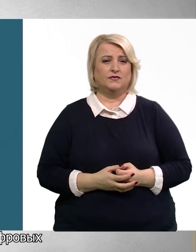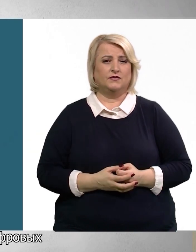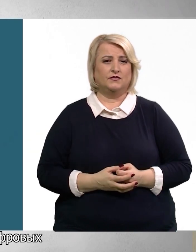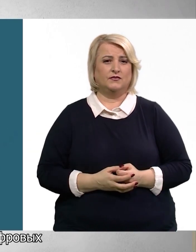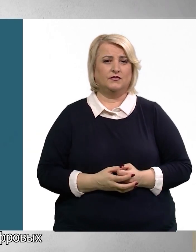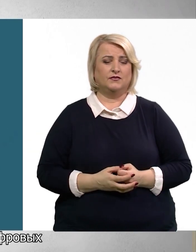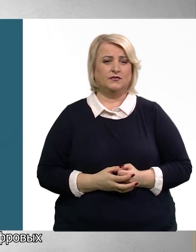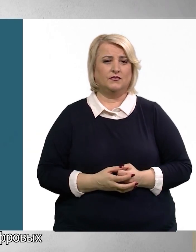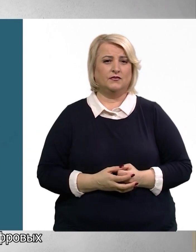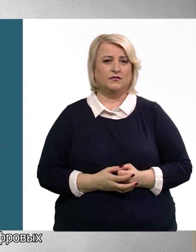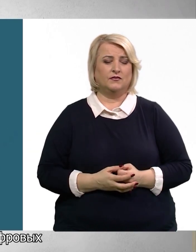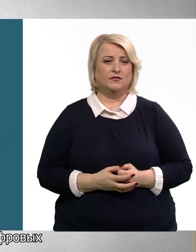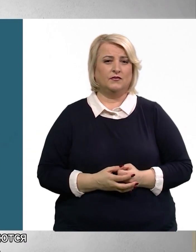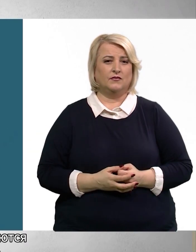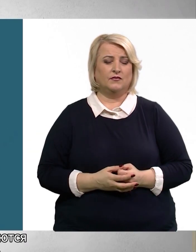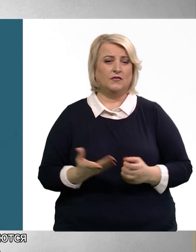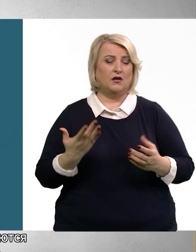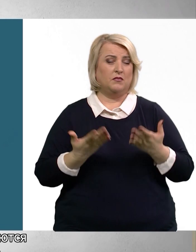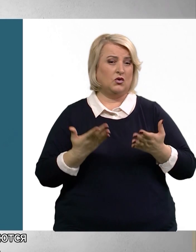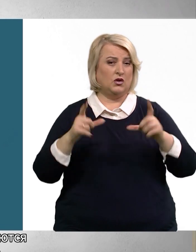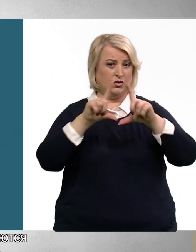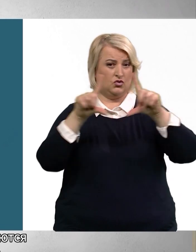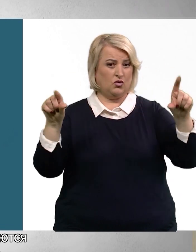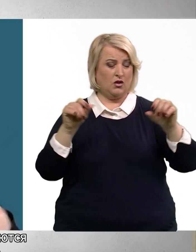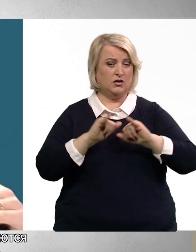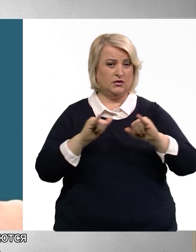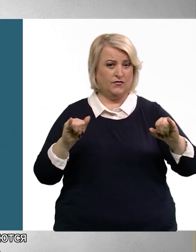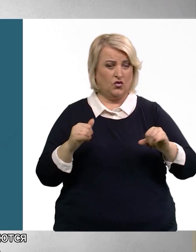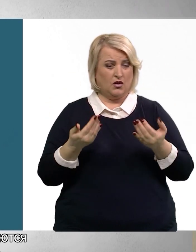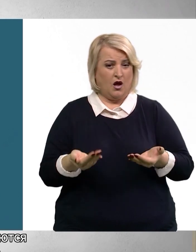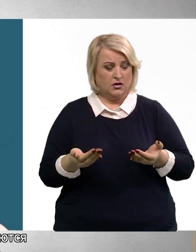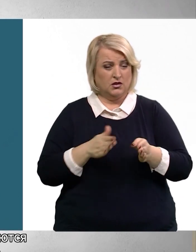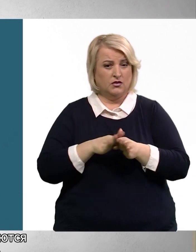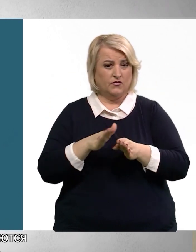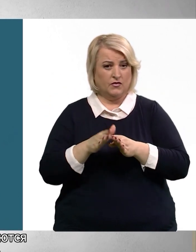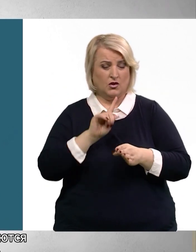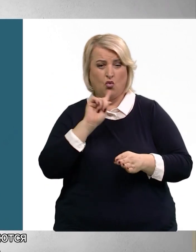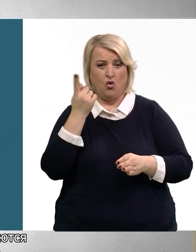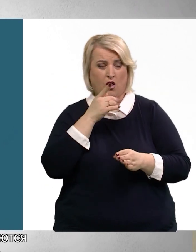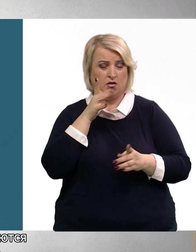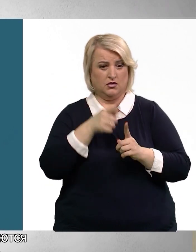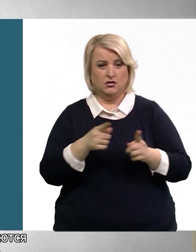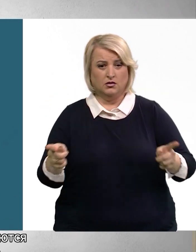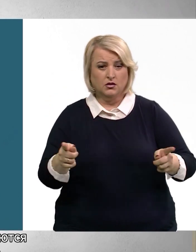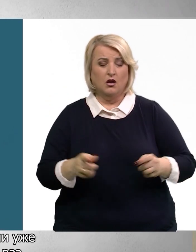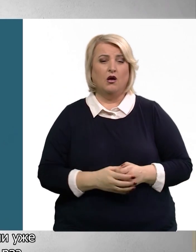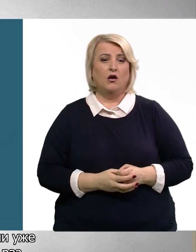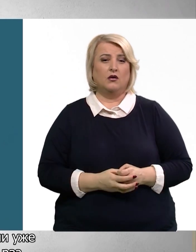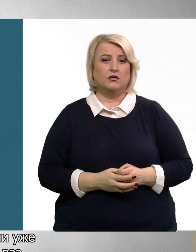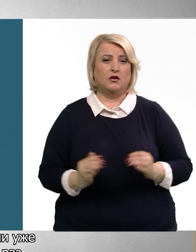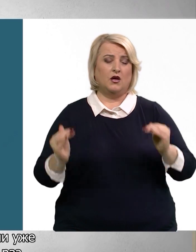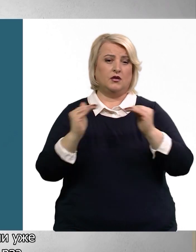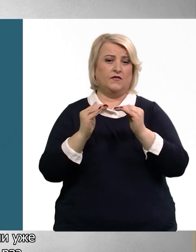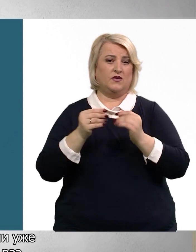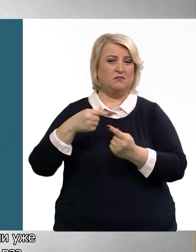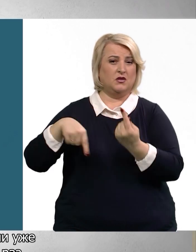de digital tools pe care școlile, dacă îi dezvoltă astăzi și le implementează într-un an de zile, la